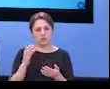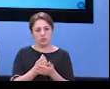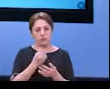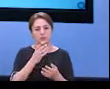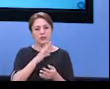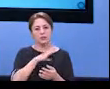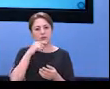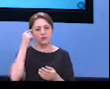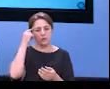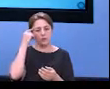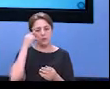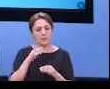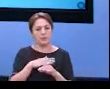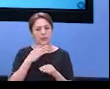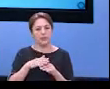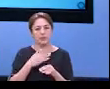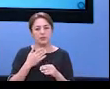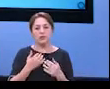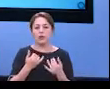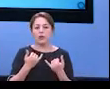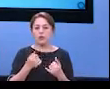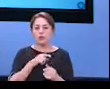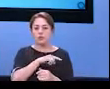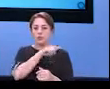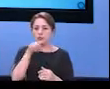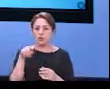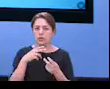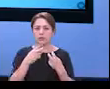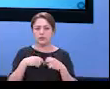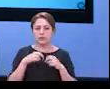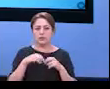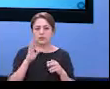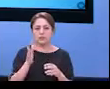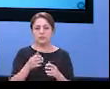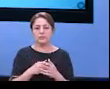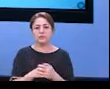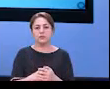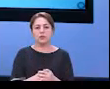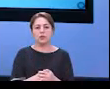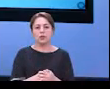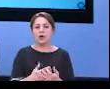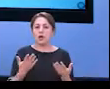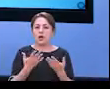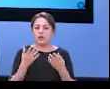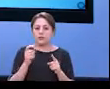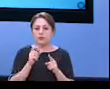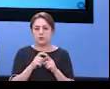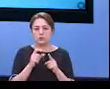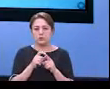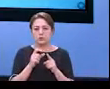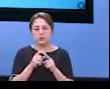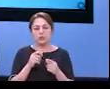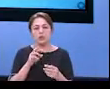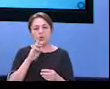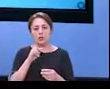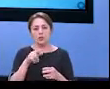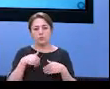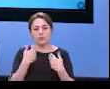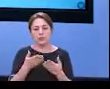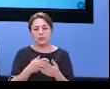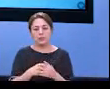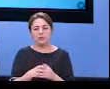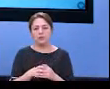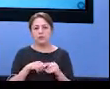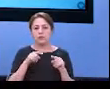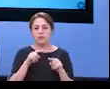kerak-a? Barakalla, keling, ularni tahlil qilib olamiz. Qaysi so'zlar xato berilgan?